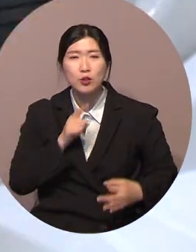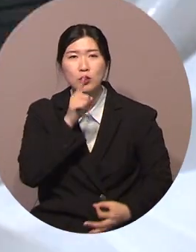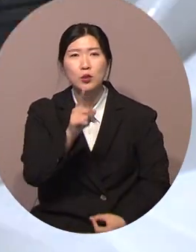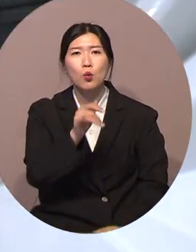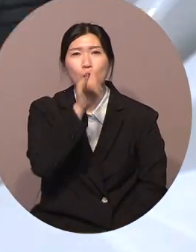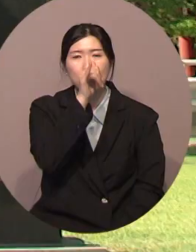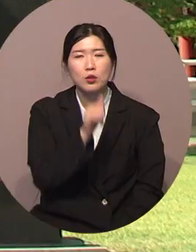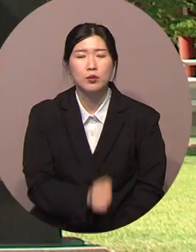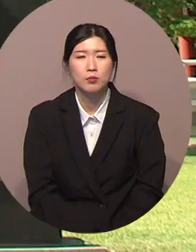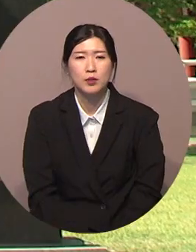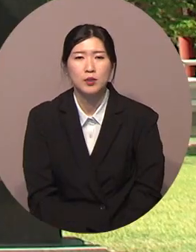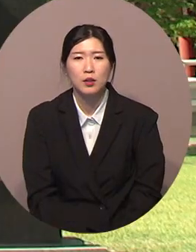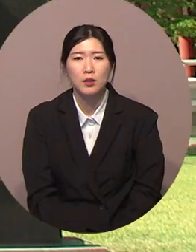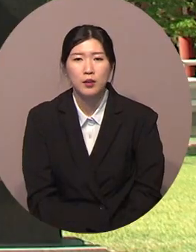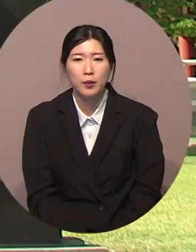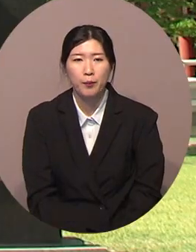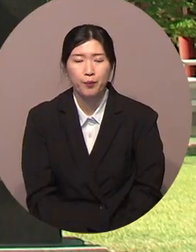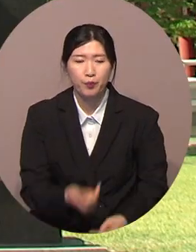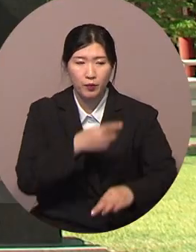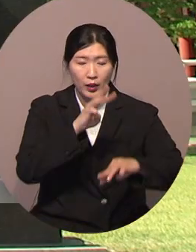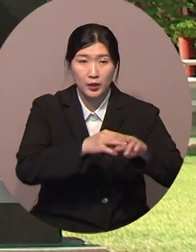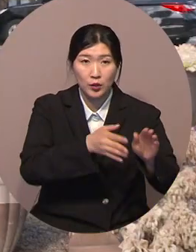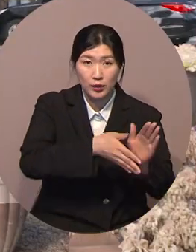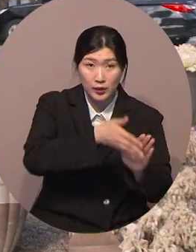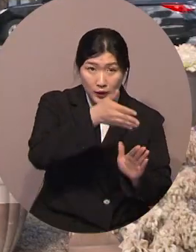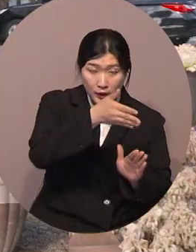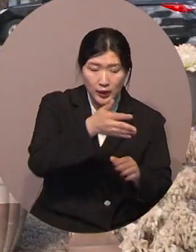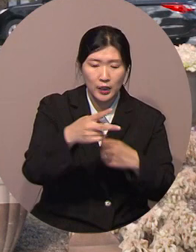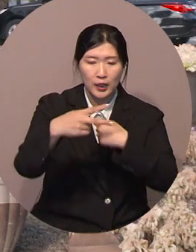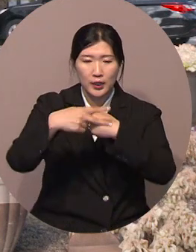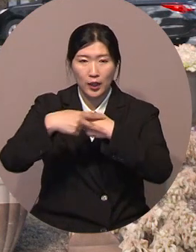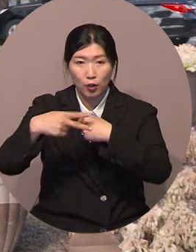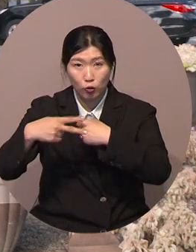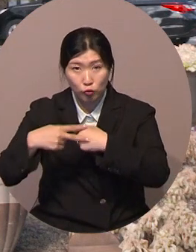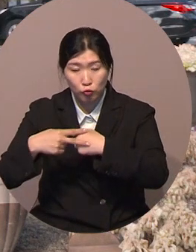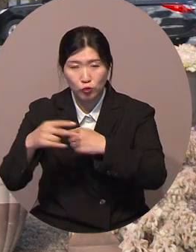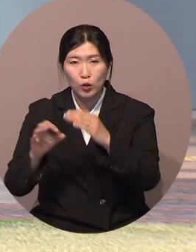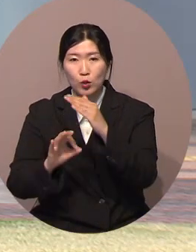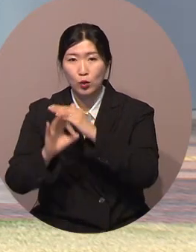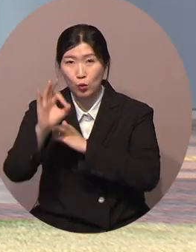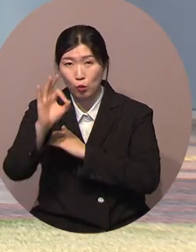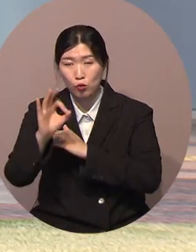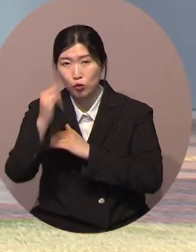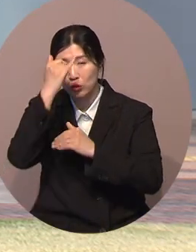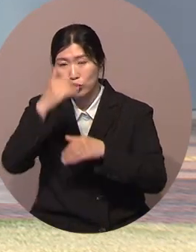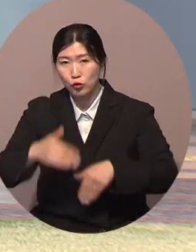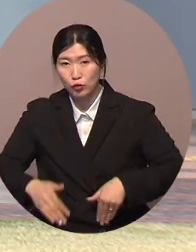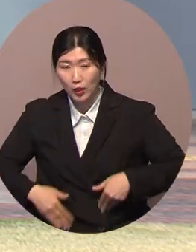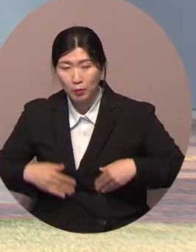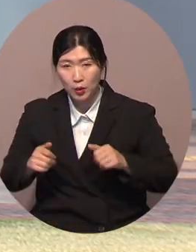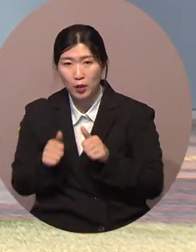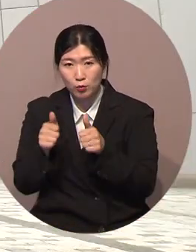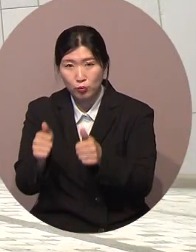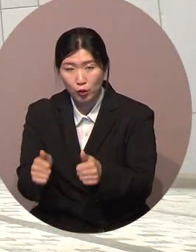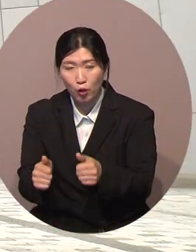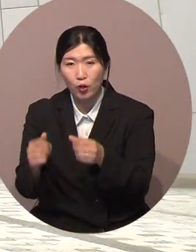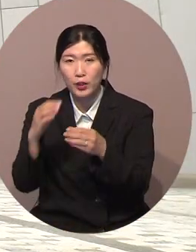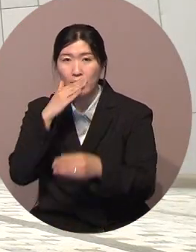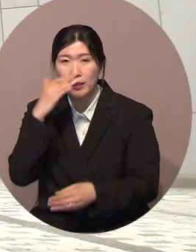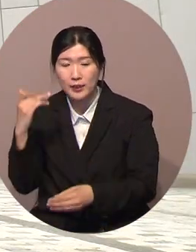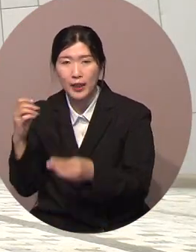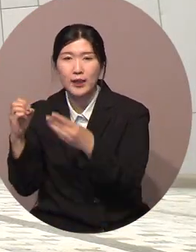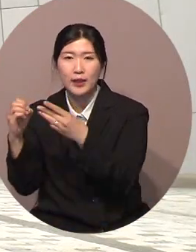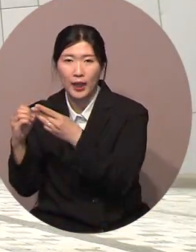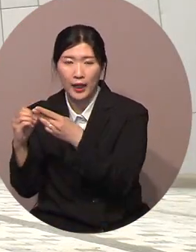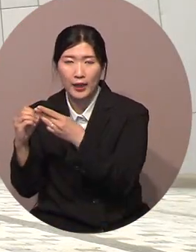국민권익위원회에 접수됐습니다. 대전시와 대전 대덕구, 동구, 충남도와 부여군, 예산군, 태안군 등 지역에서